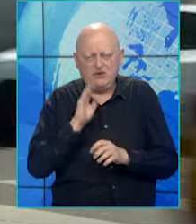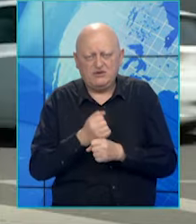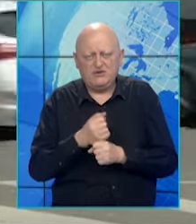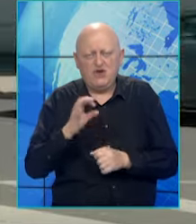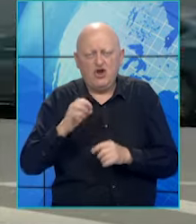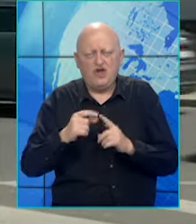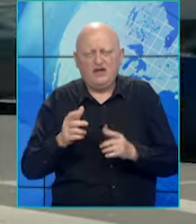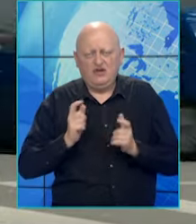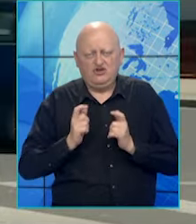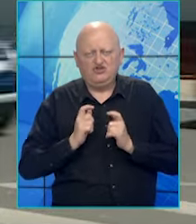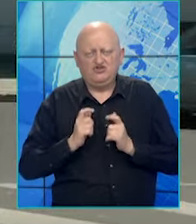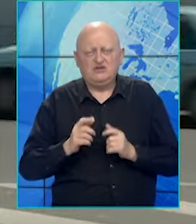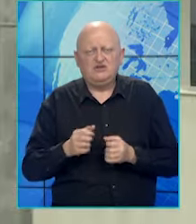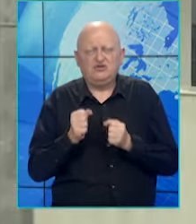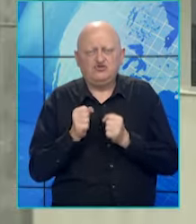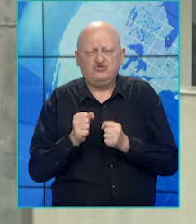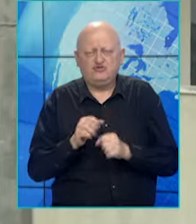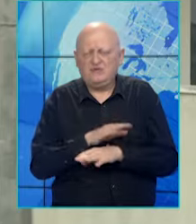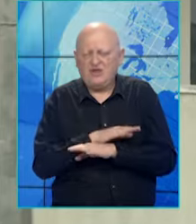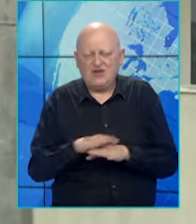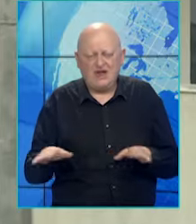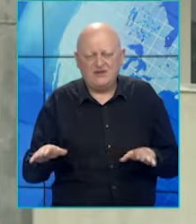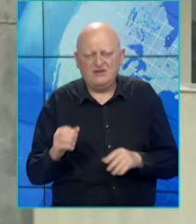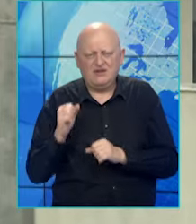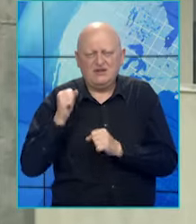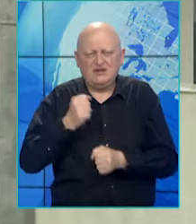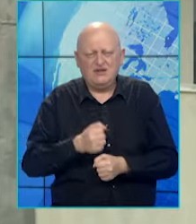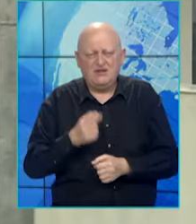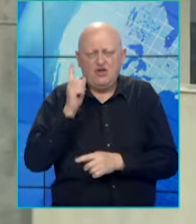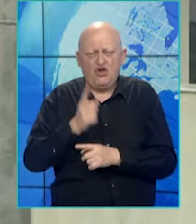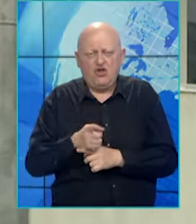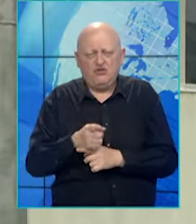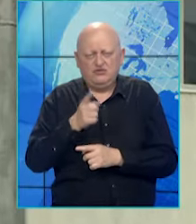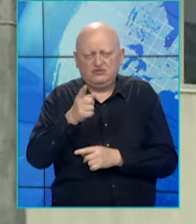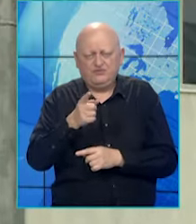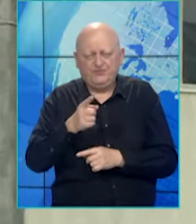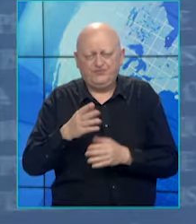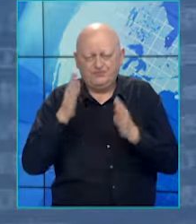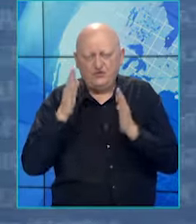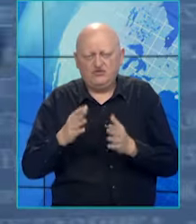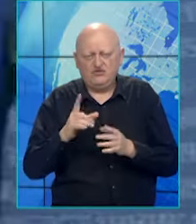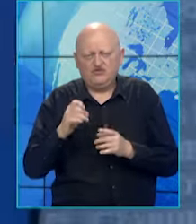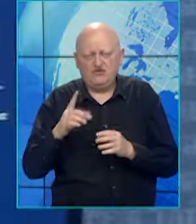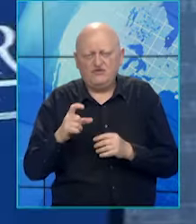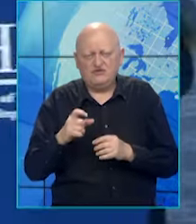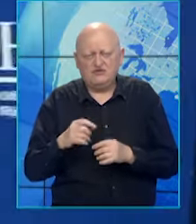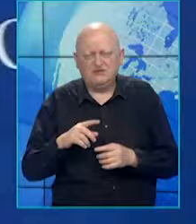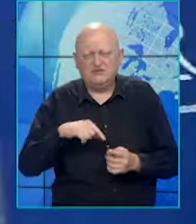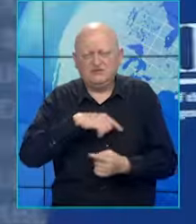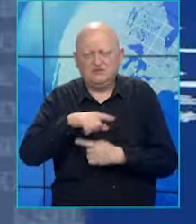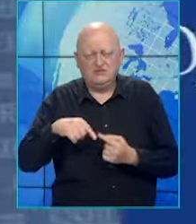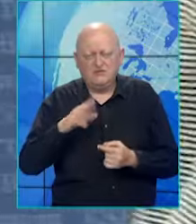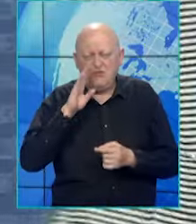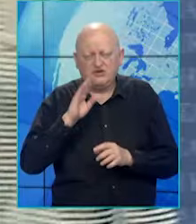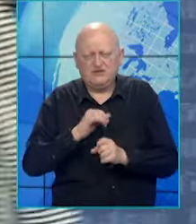Od OHR-a očekuje da se suzdrži od bilo kakvih nametanja odluka, jer će to, uvjeren je Čović, derogirati